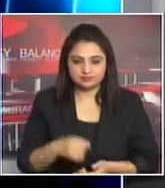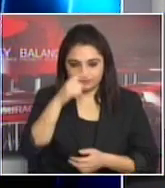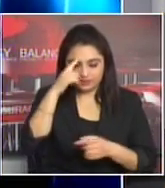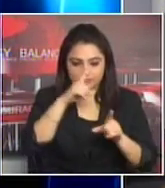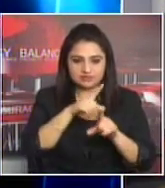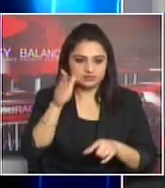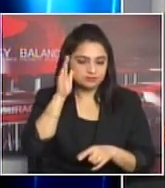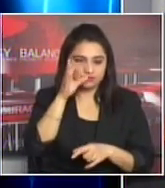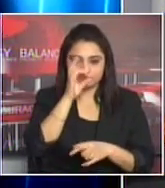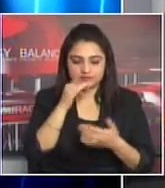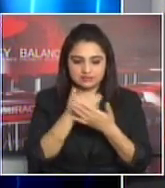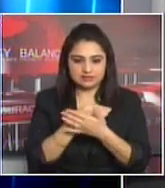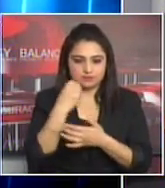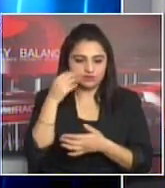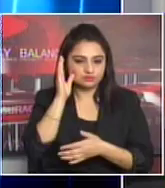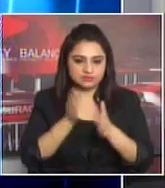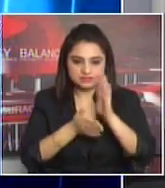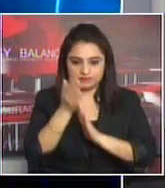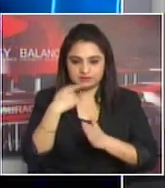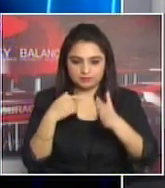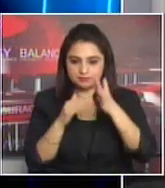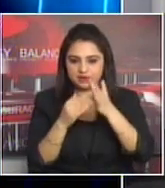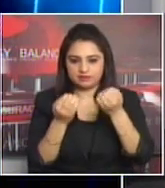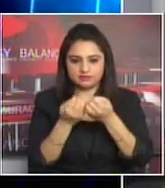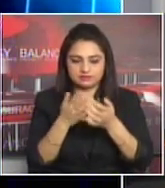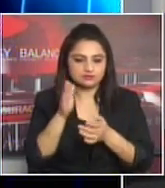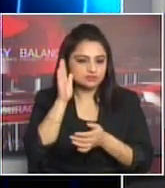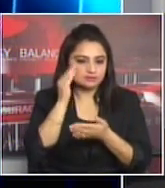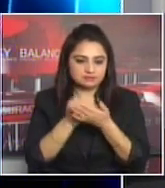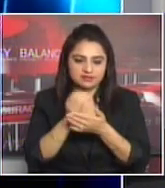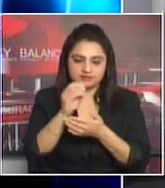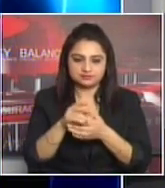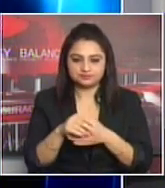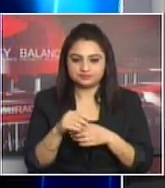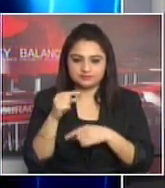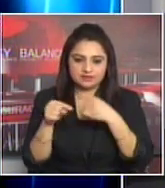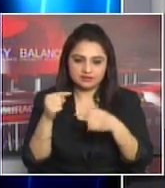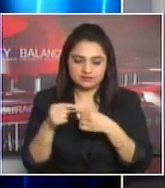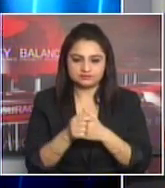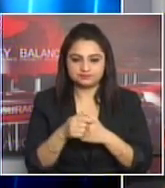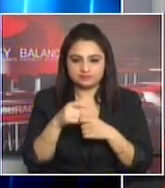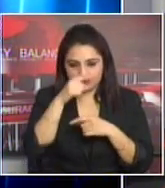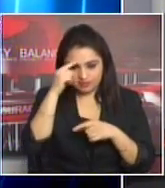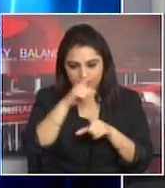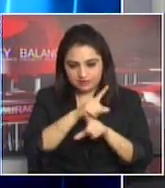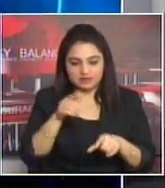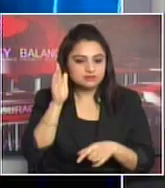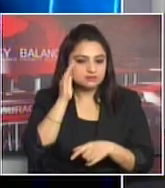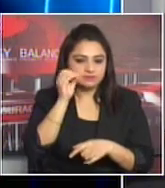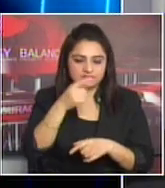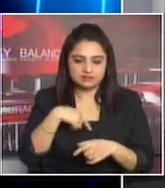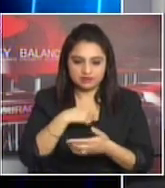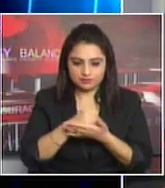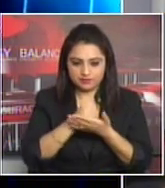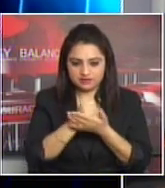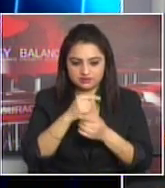विज्ञापन रहित समाचारको स्पेसल प्याकेज हट न्युज एक्सप्रेसमा हामी ब्रेक लिँदैनौँ, समाचार मात्र दिन्छौँ तीव्र गतिमा। विज्ञापन रहित तीव्र गतिका